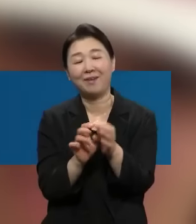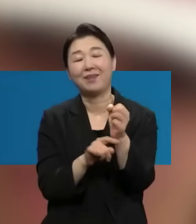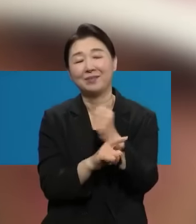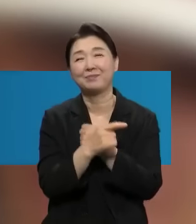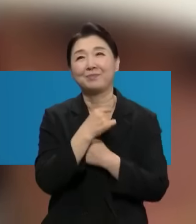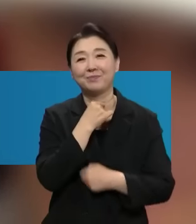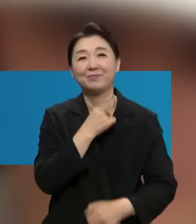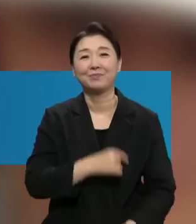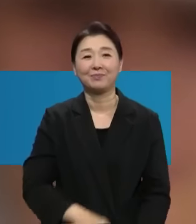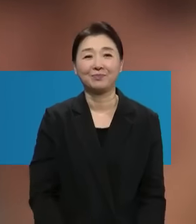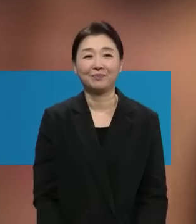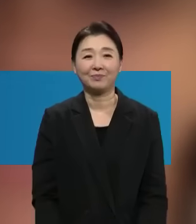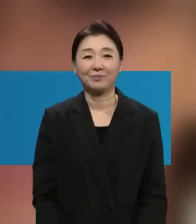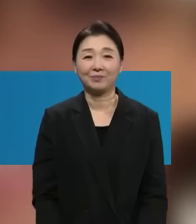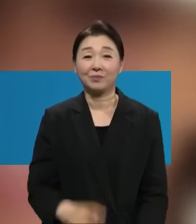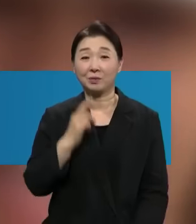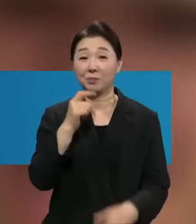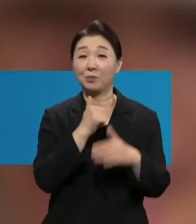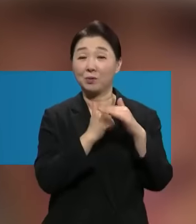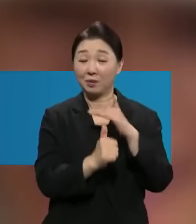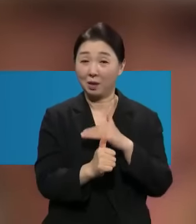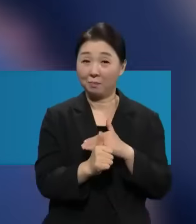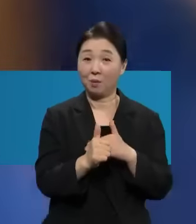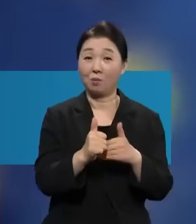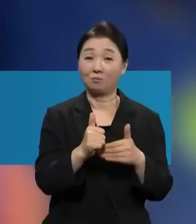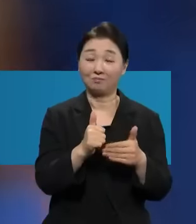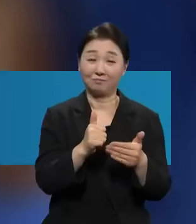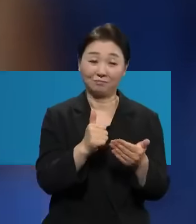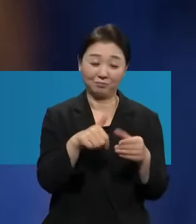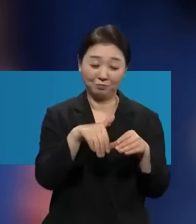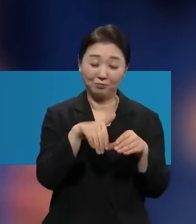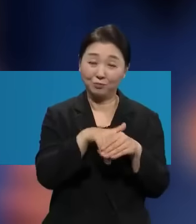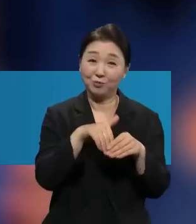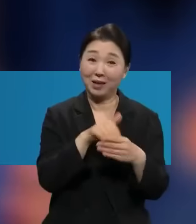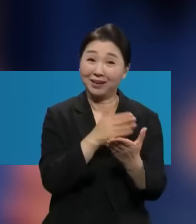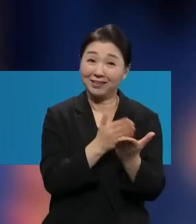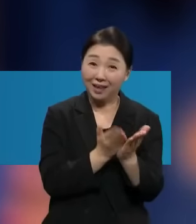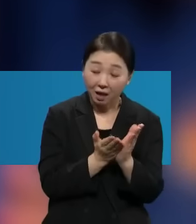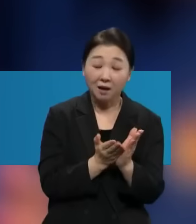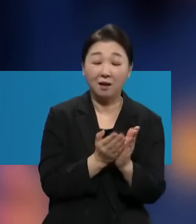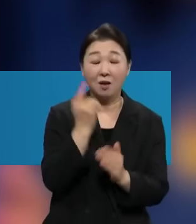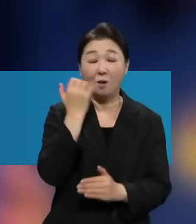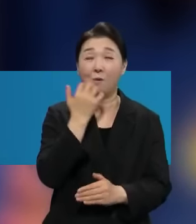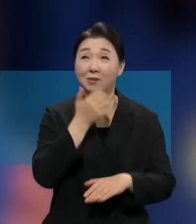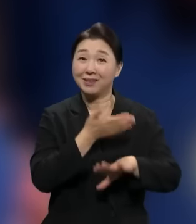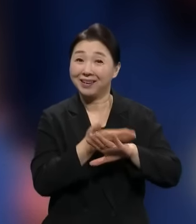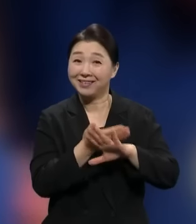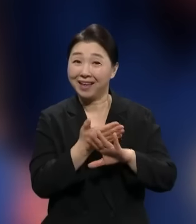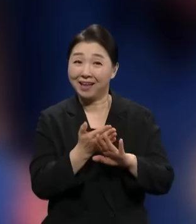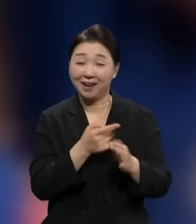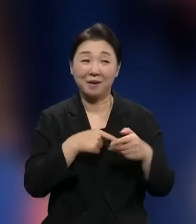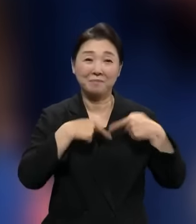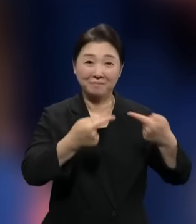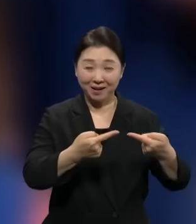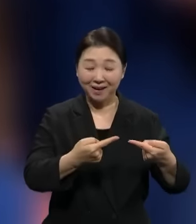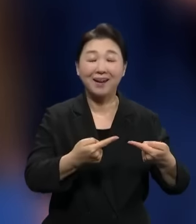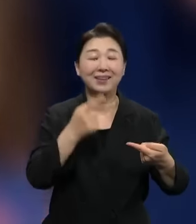의미라고 전했습니다. 미국 대표로 다양한 문화권 또 여러 인종의 선수들이 올림픽에 나선다는 점을 고려한 걸로 보입니다.